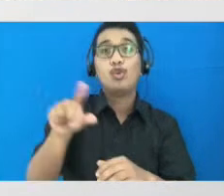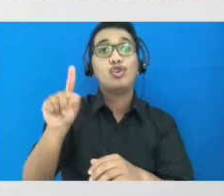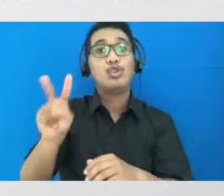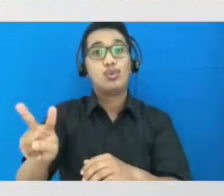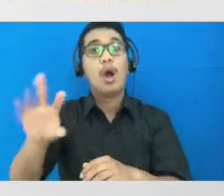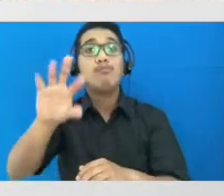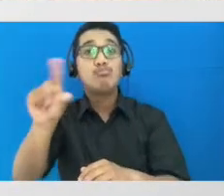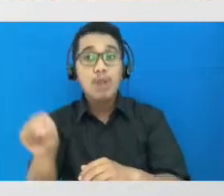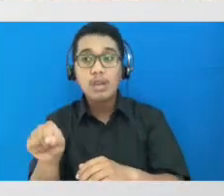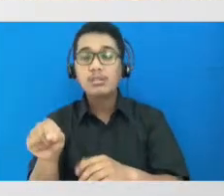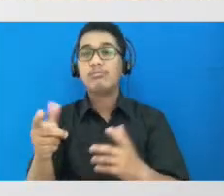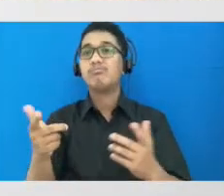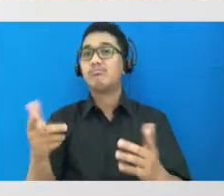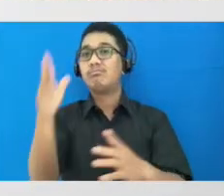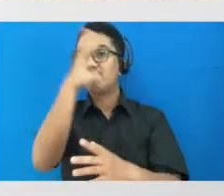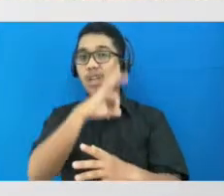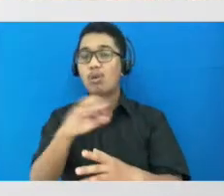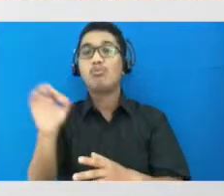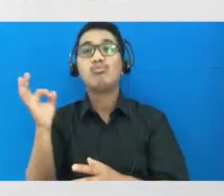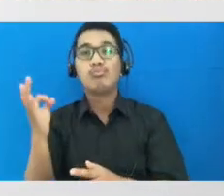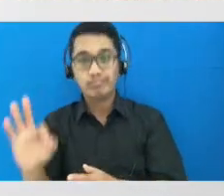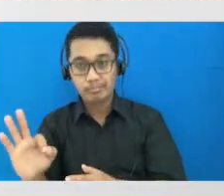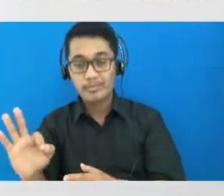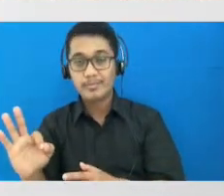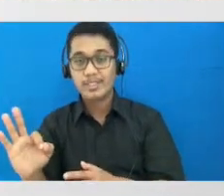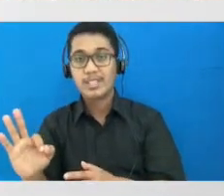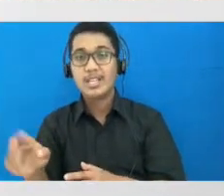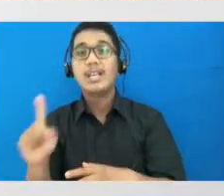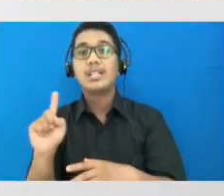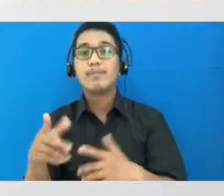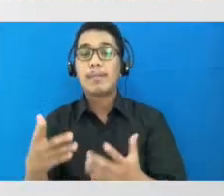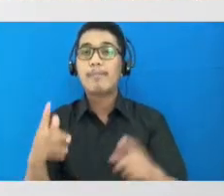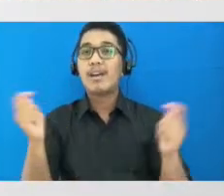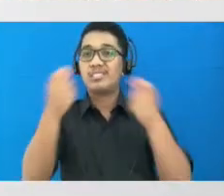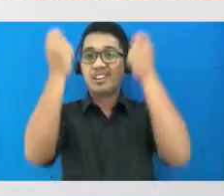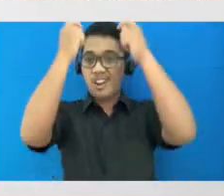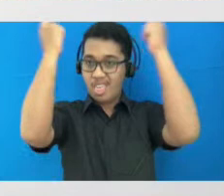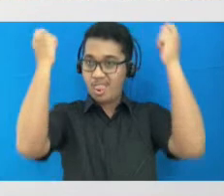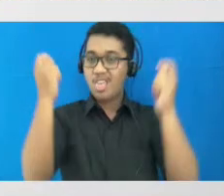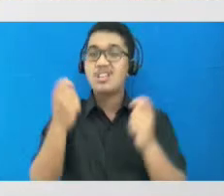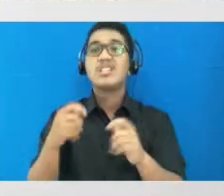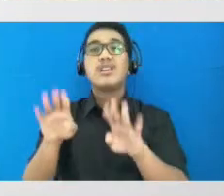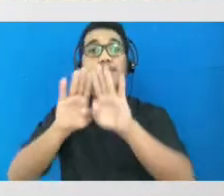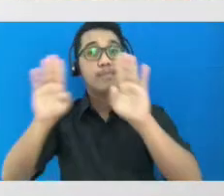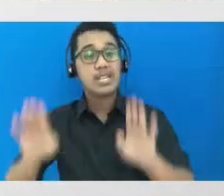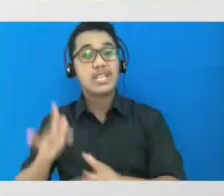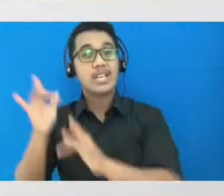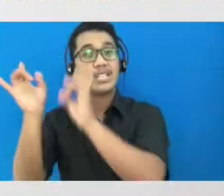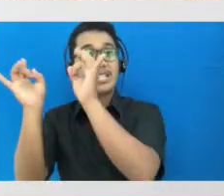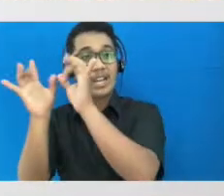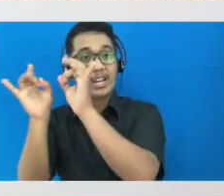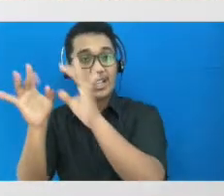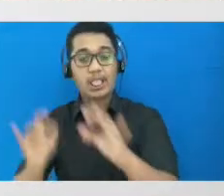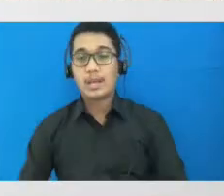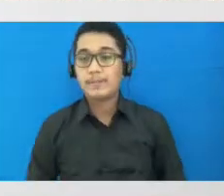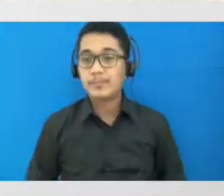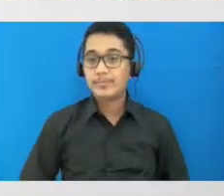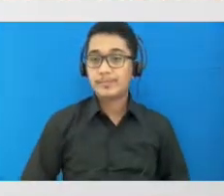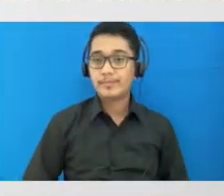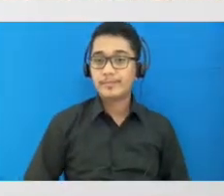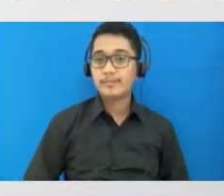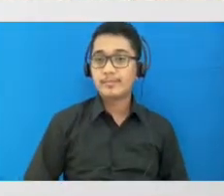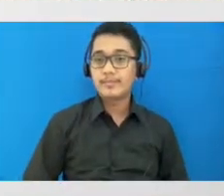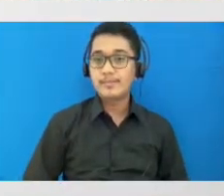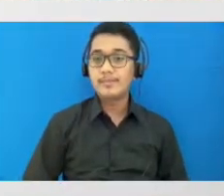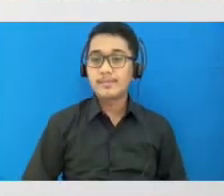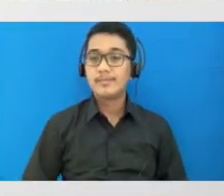sangat disayangkan dan baru tahunya pun karena viral di media internet. Nah, disitulah menurut saya